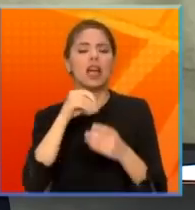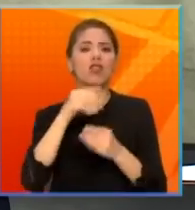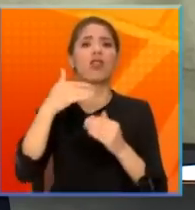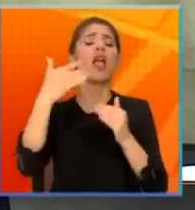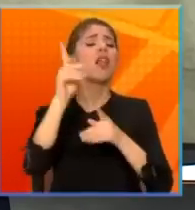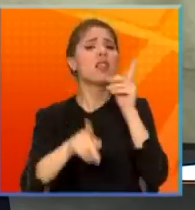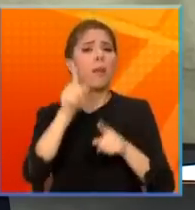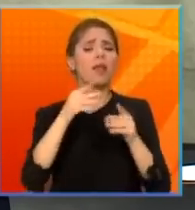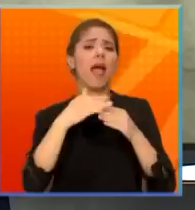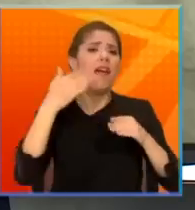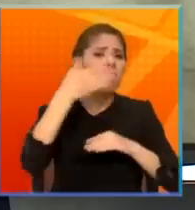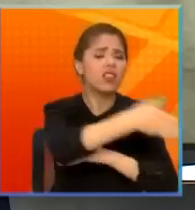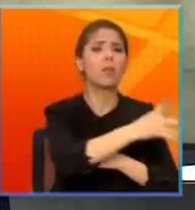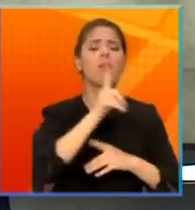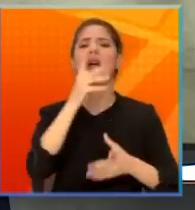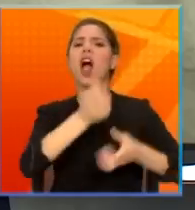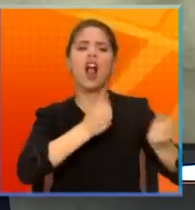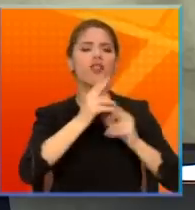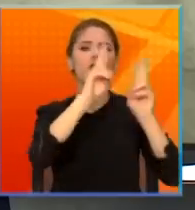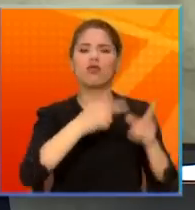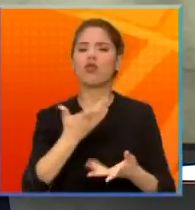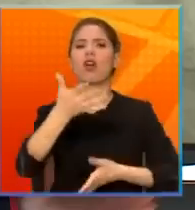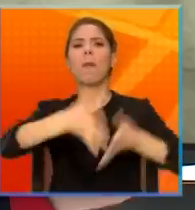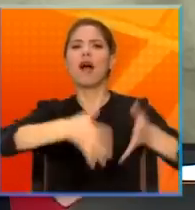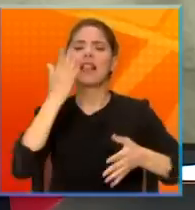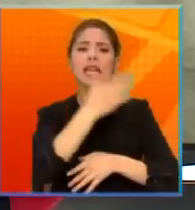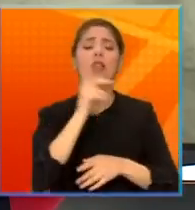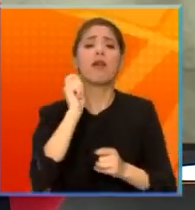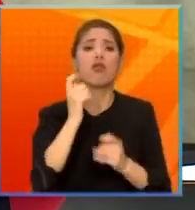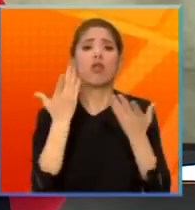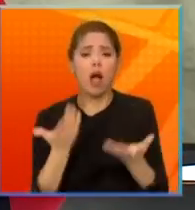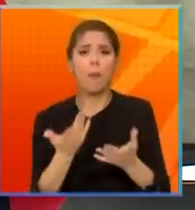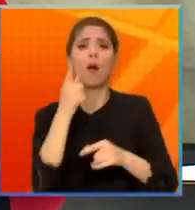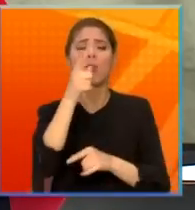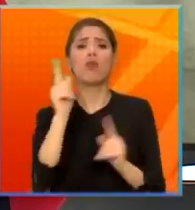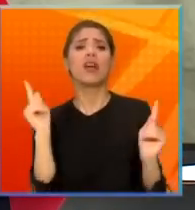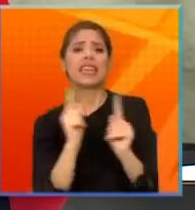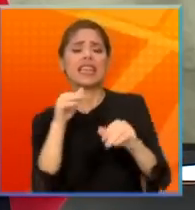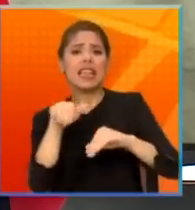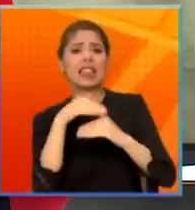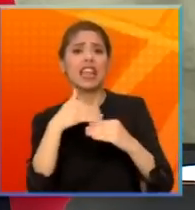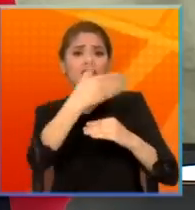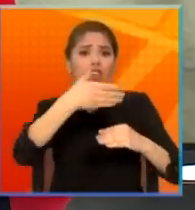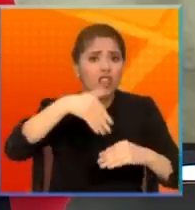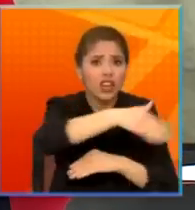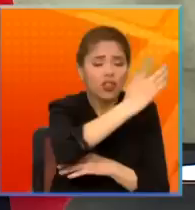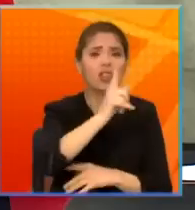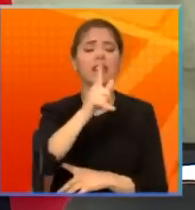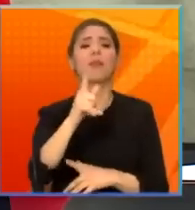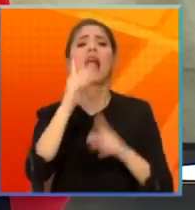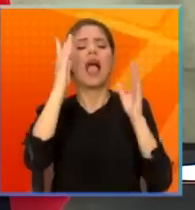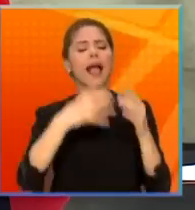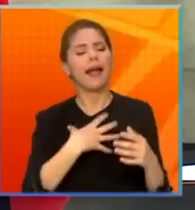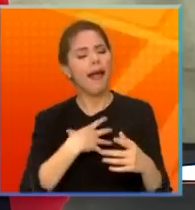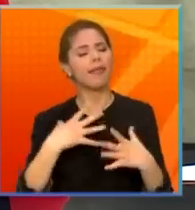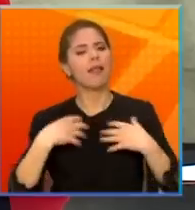zaman zaman evlerimizi terk etmek, markete, çarşıya, pazara gitmek zorundayız. Ama en azından bu kısıtlı dışarı çıkışları da